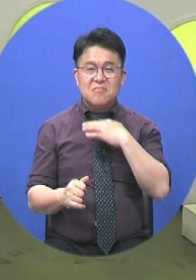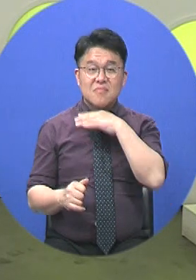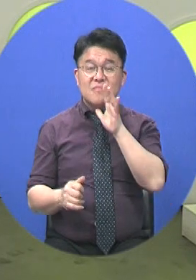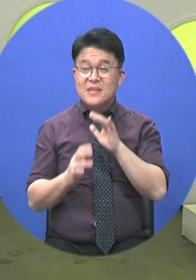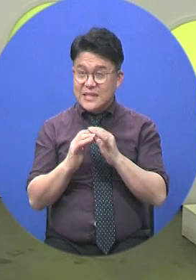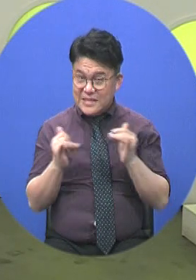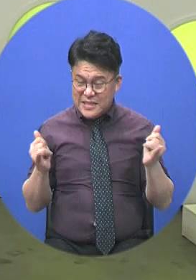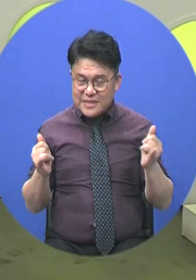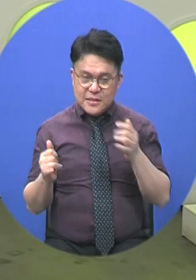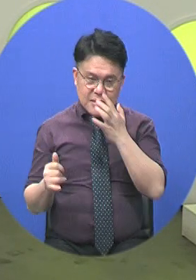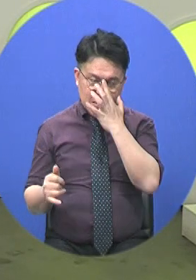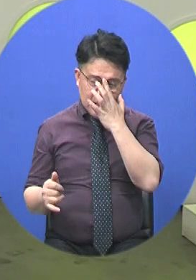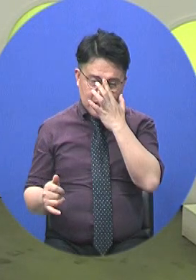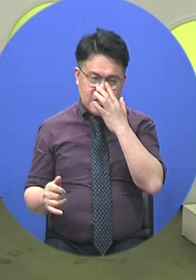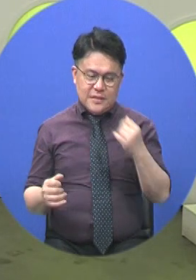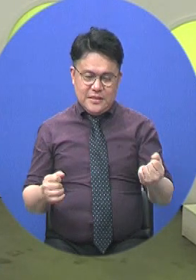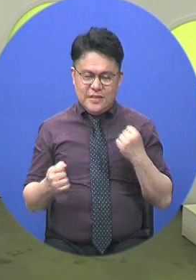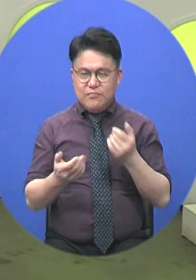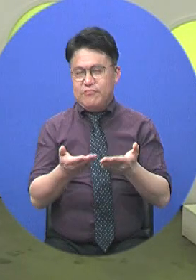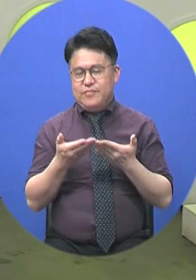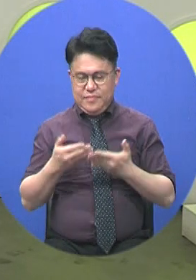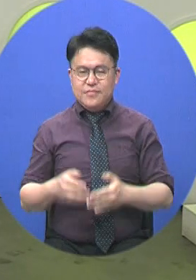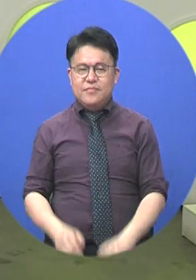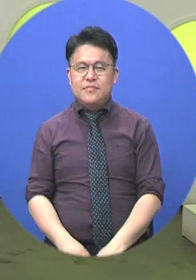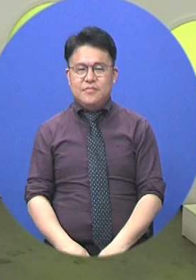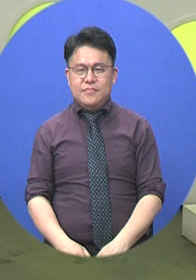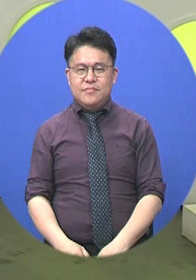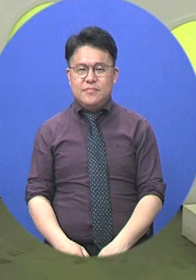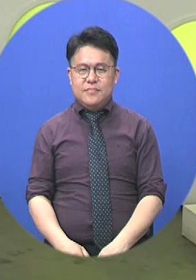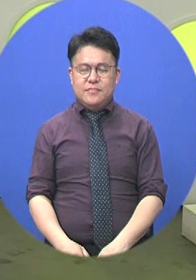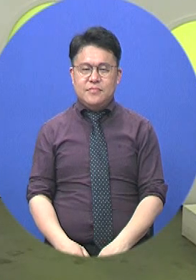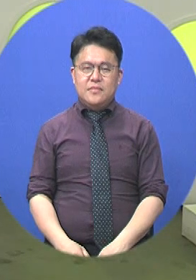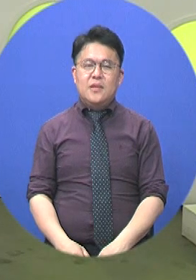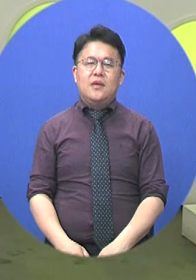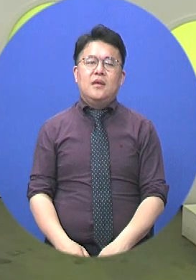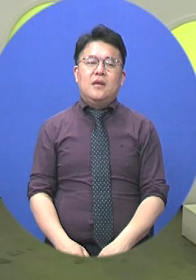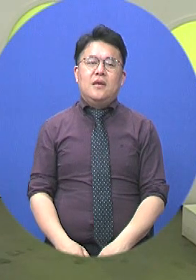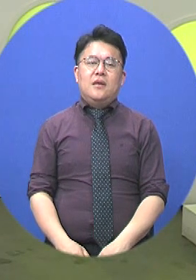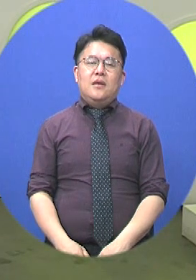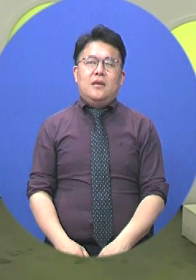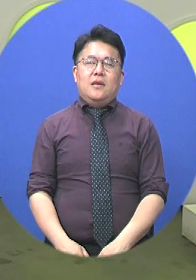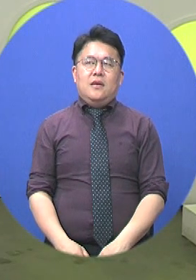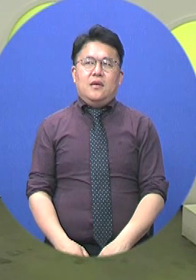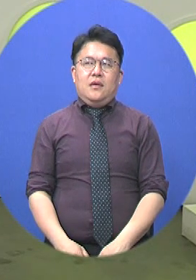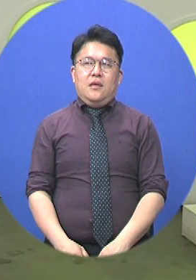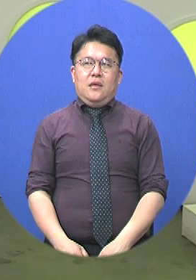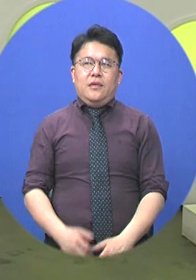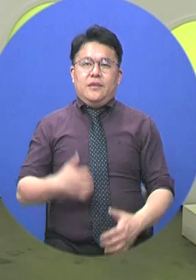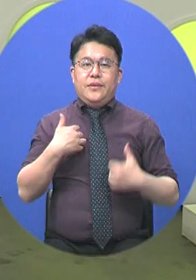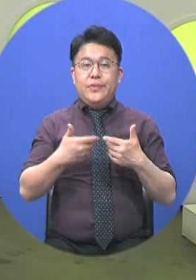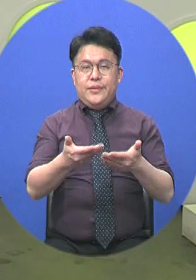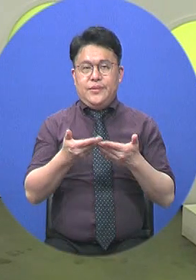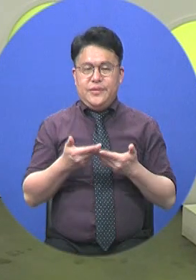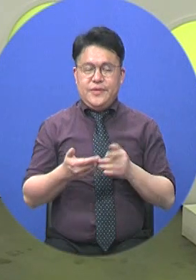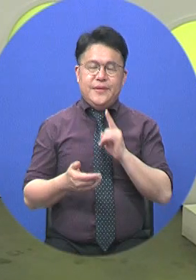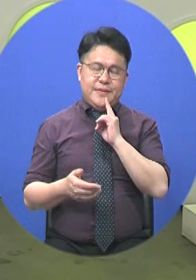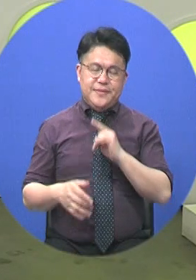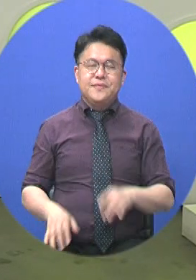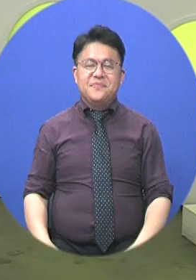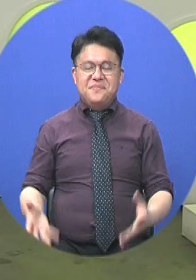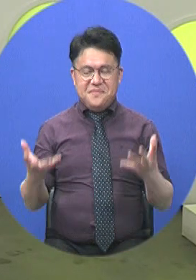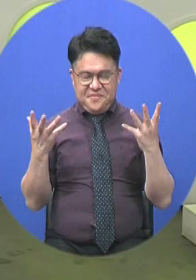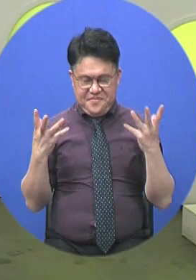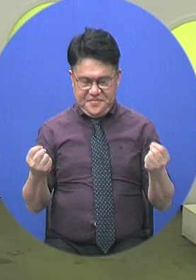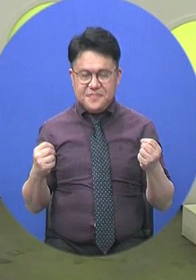나이대에 완전 활력소를 주고 또 많은 또 즐거움을 주는 방송이라고 말을